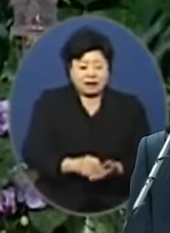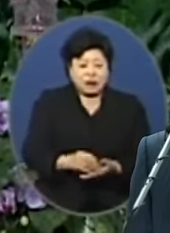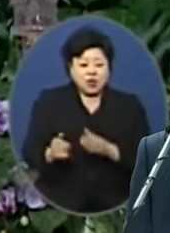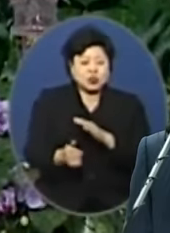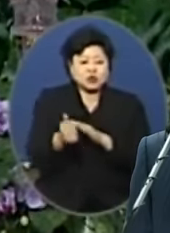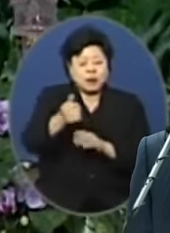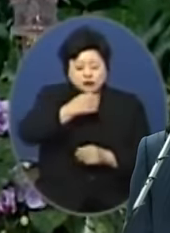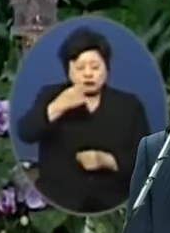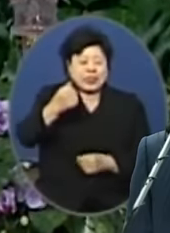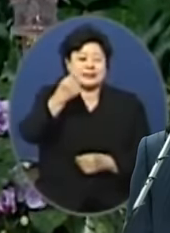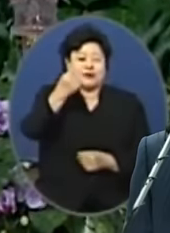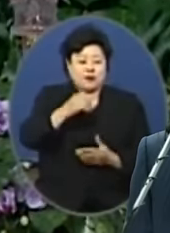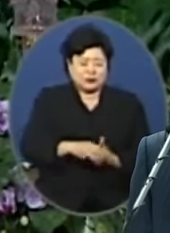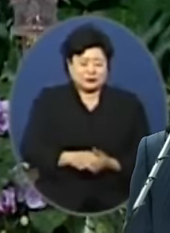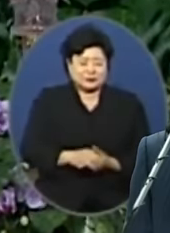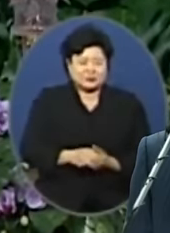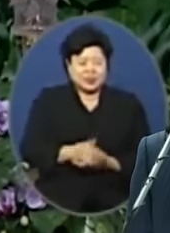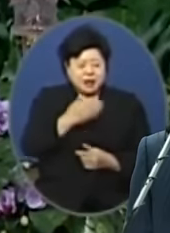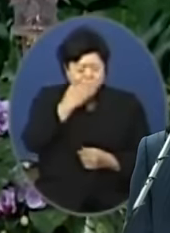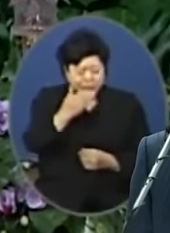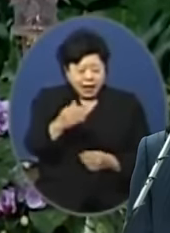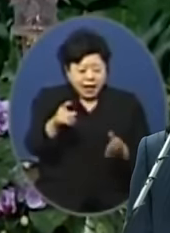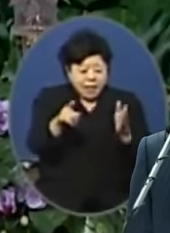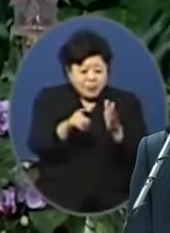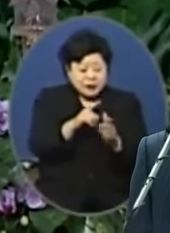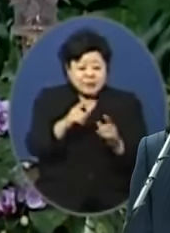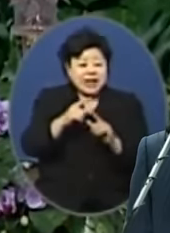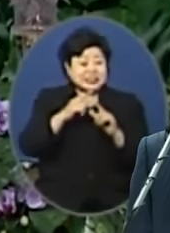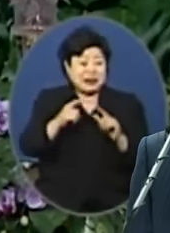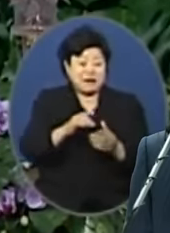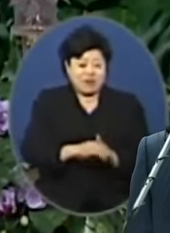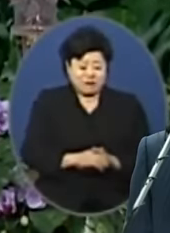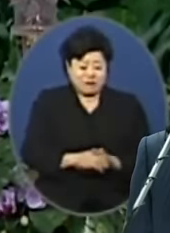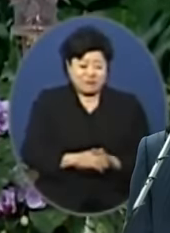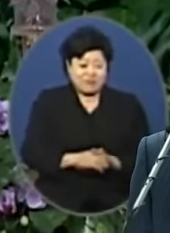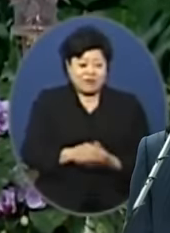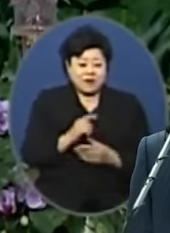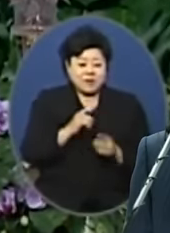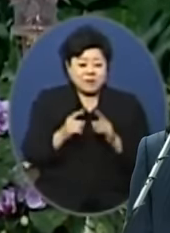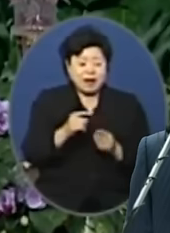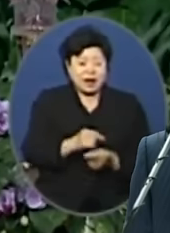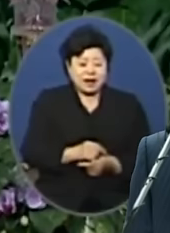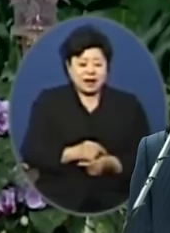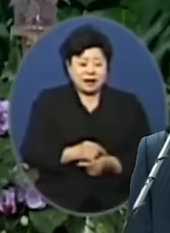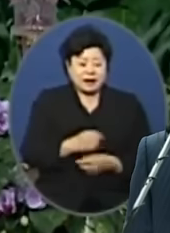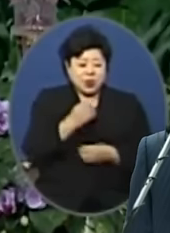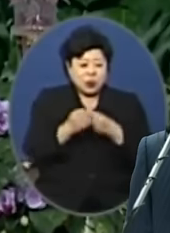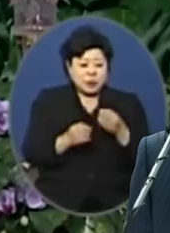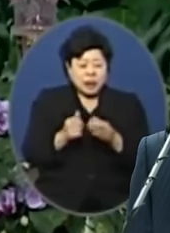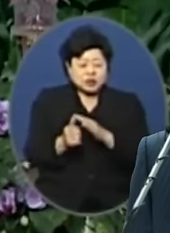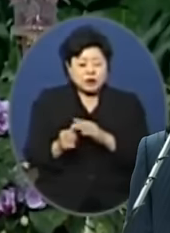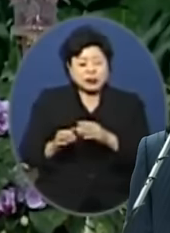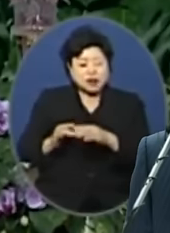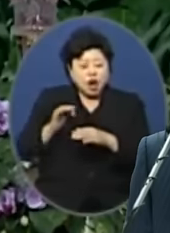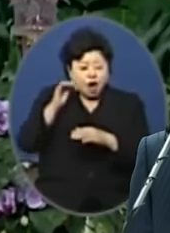소망찬 꿈을 꾸며 할 수 있다는 믿음의 말을 하고 말의 고백이 소망이 넘치도록